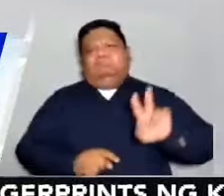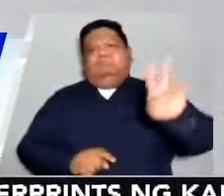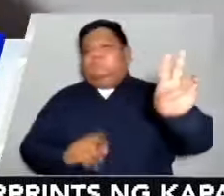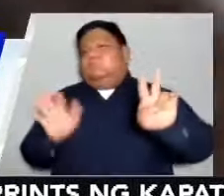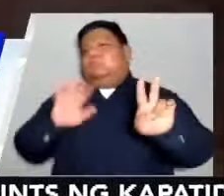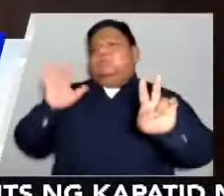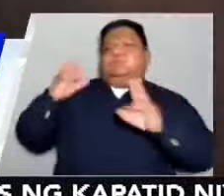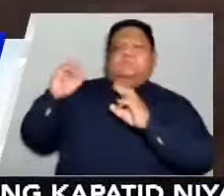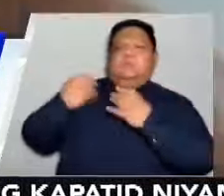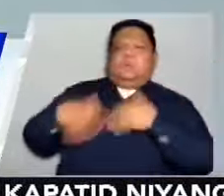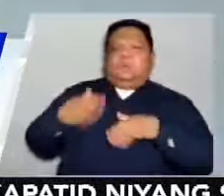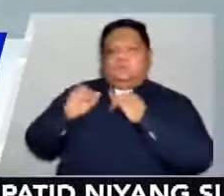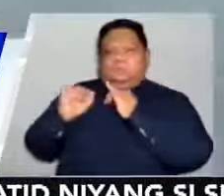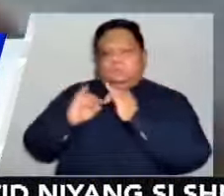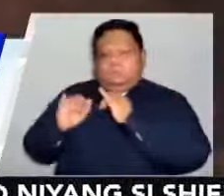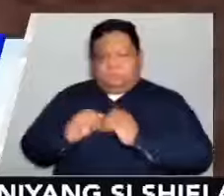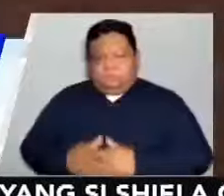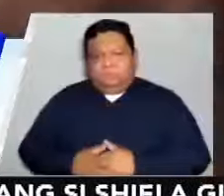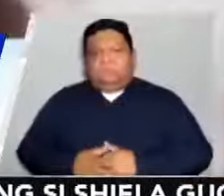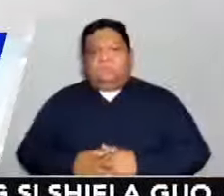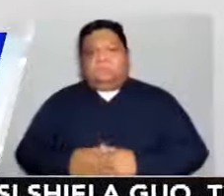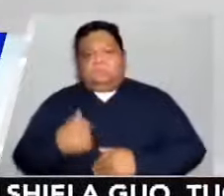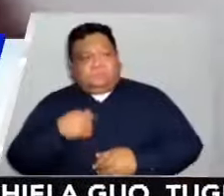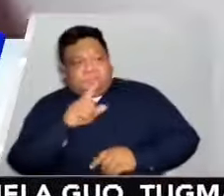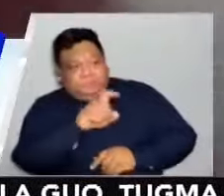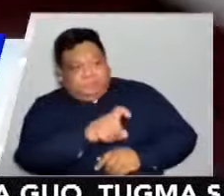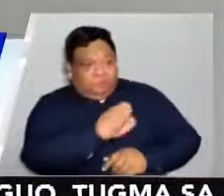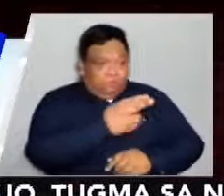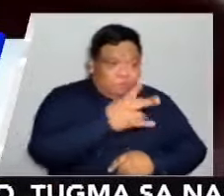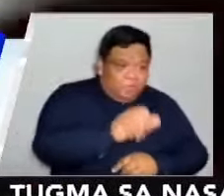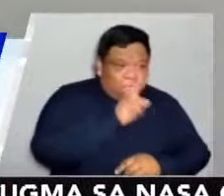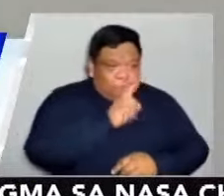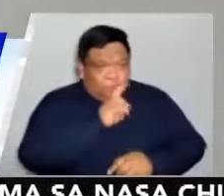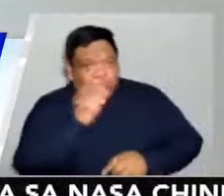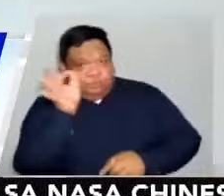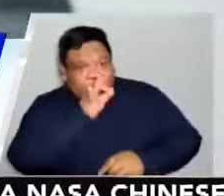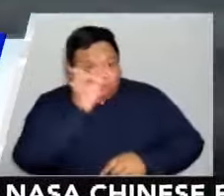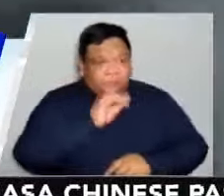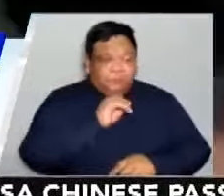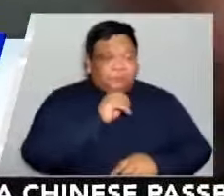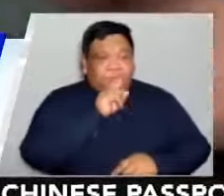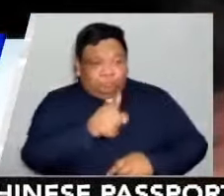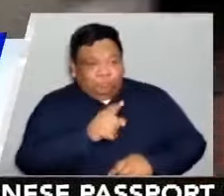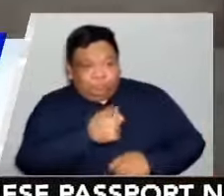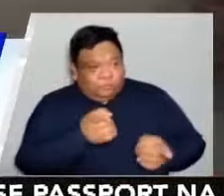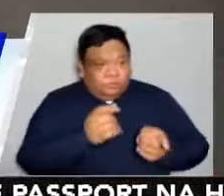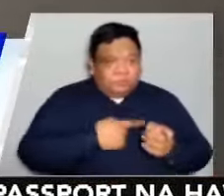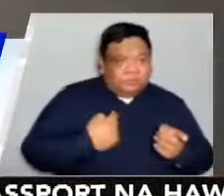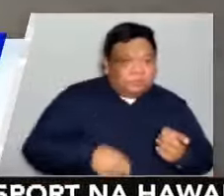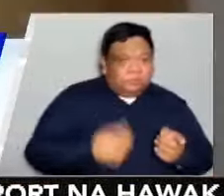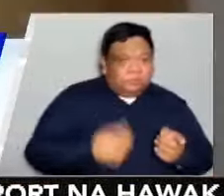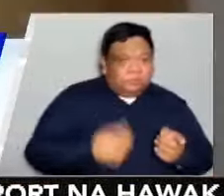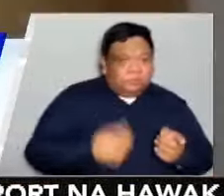dalawa Chinese da kayo Pilipino ng NBI ang mga kaso ng dalawa